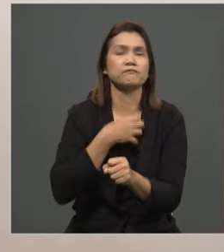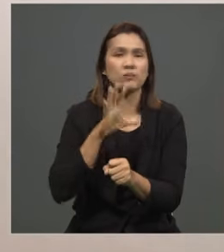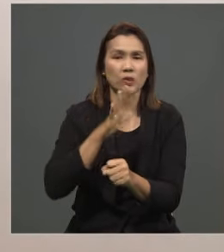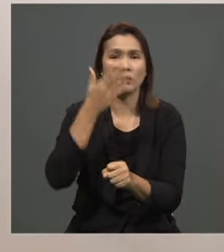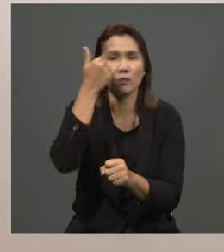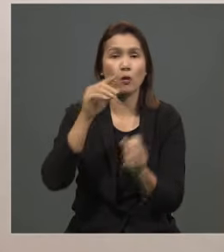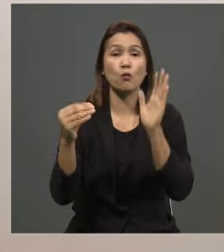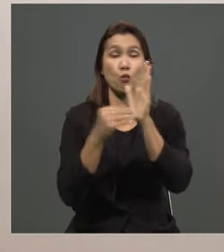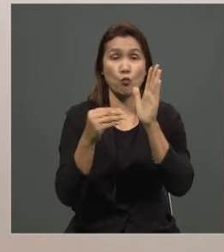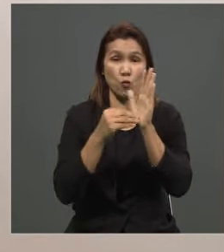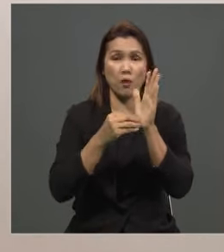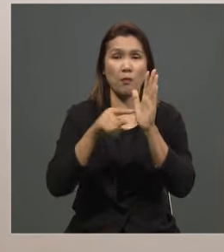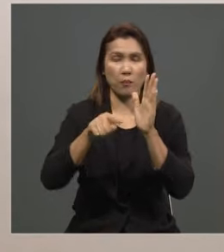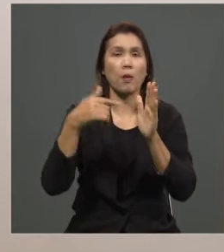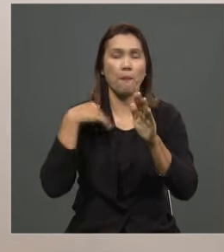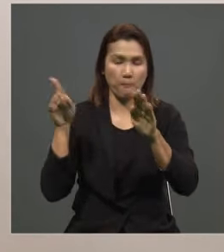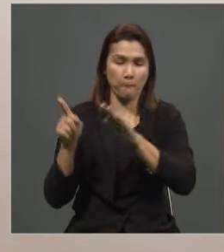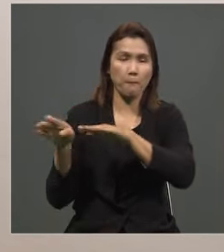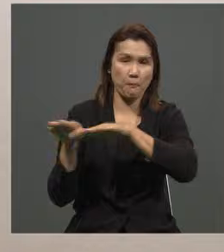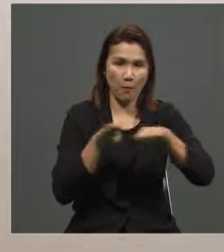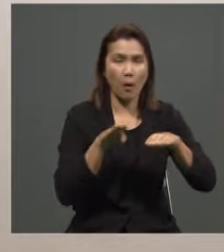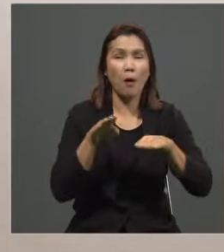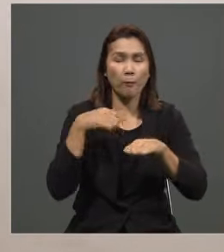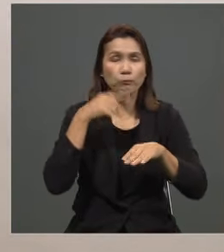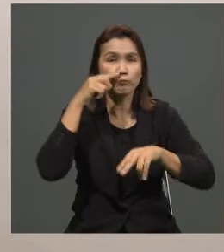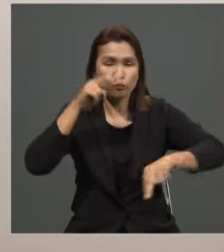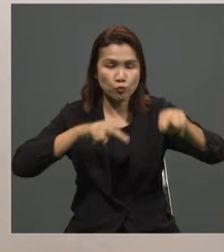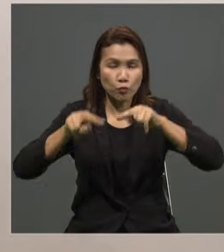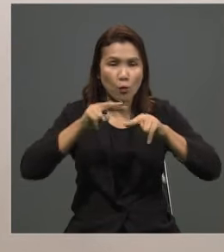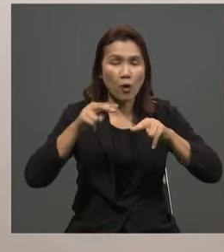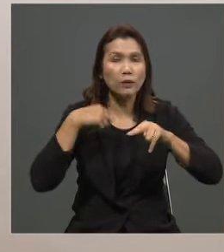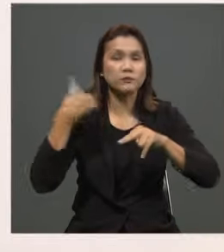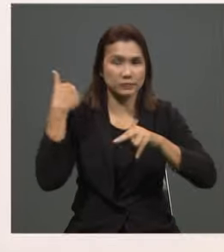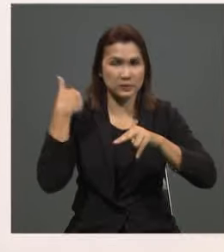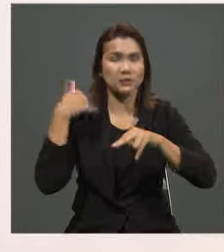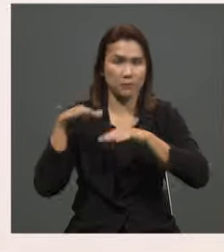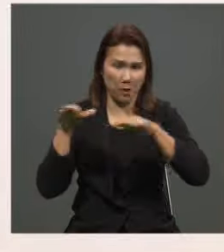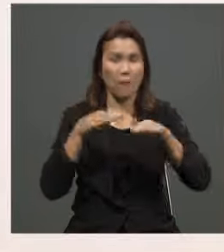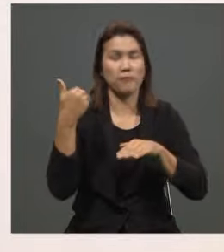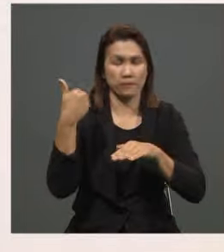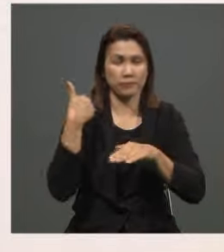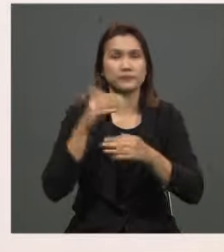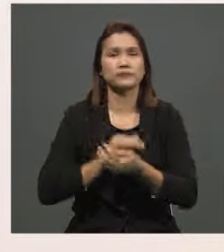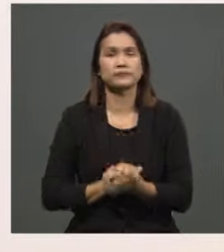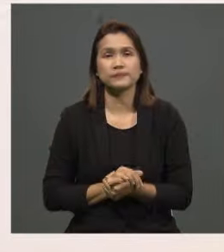เนื่องจากกรุงเทพมหานครได้เตรียมการพร่องน้ำในพื้นที่เพื่อรองรับสถานการณ์เอาไว้